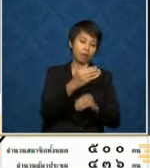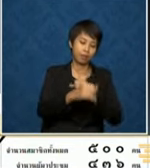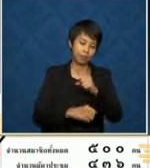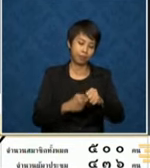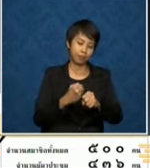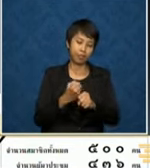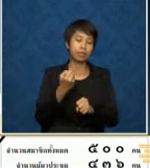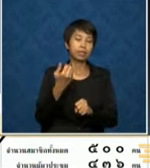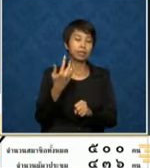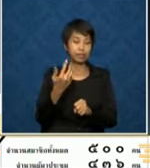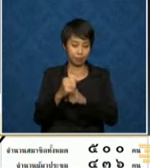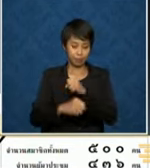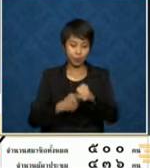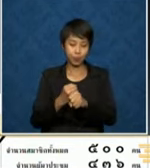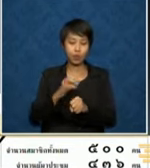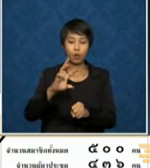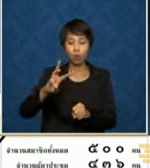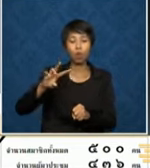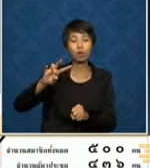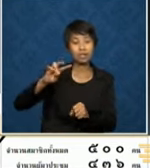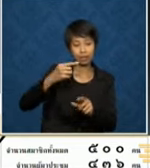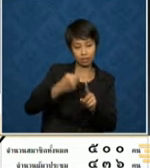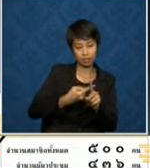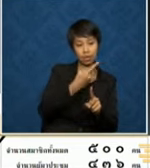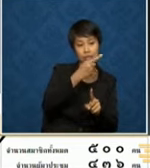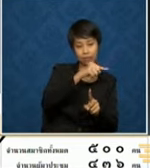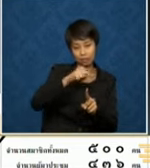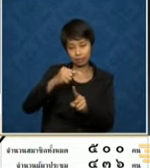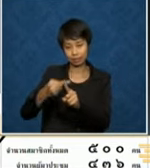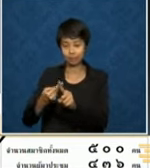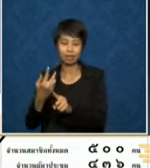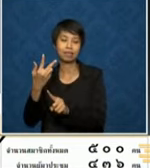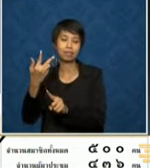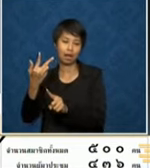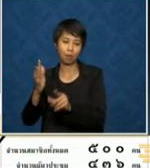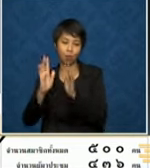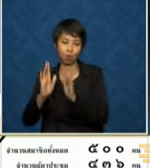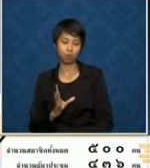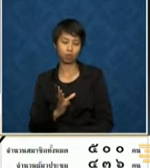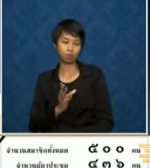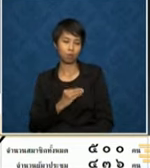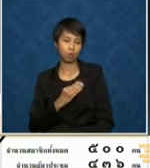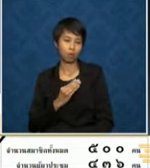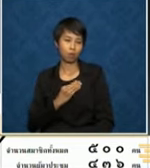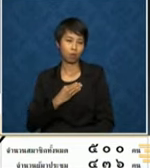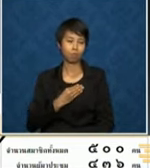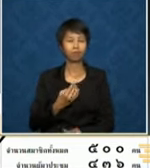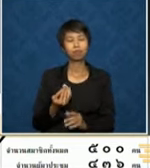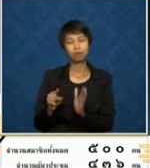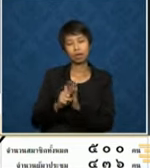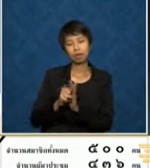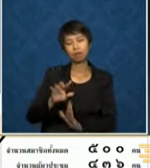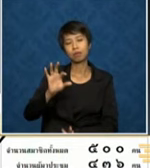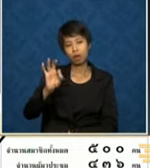นี้ครับมีเหตุการณ์ที่สร้างความวิตกกังวลให้กับผู้ใช้บริการเกิดขึ้น9ครั้งครับท่านประธานครับ5มกราค